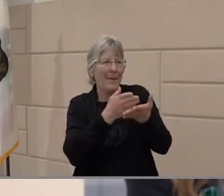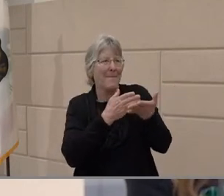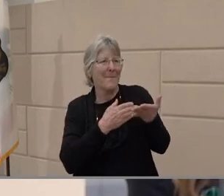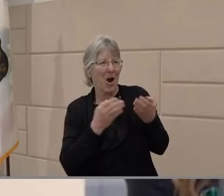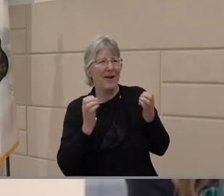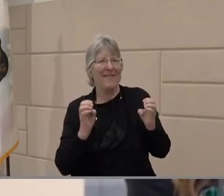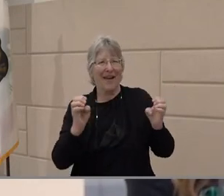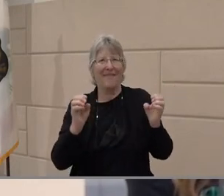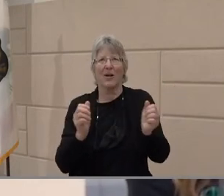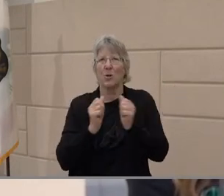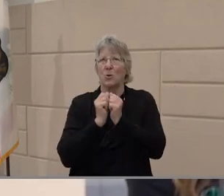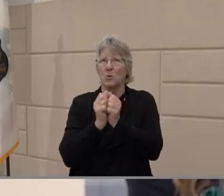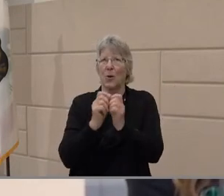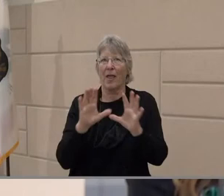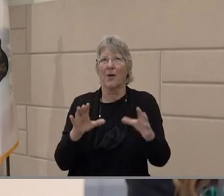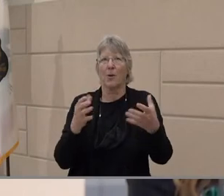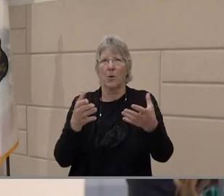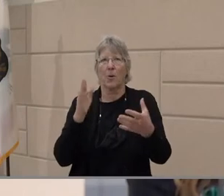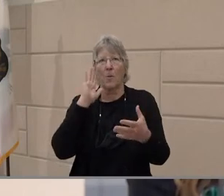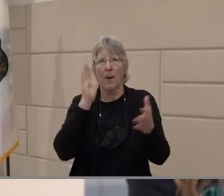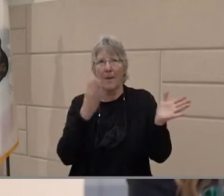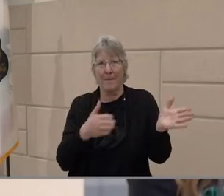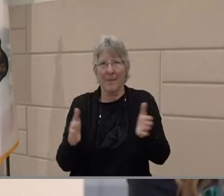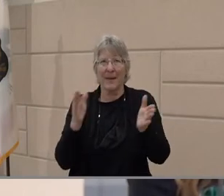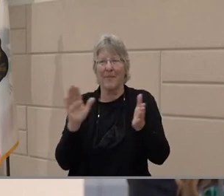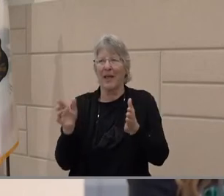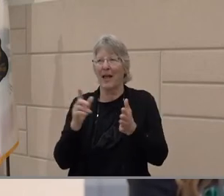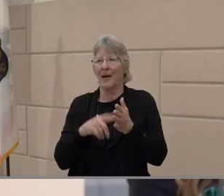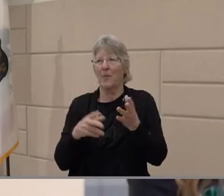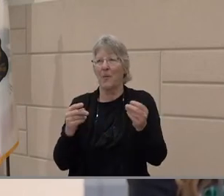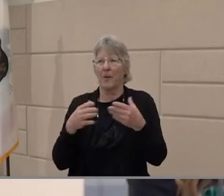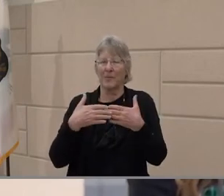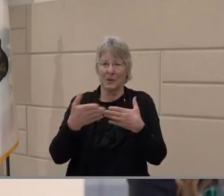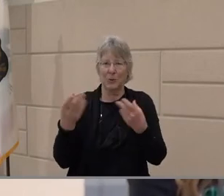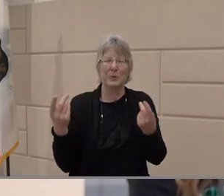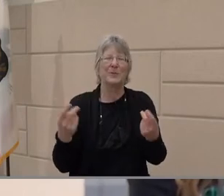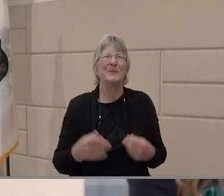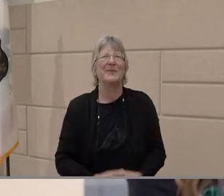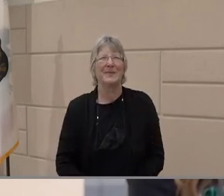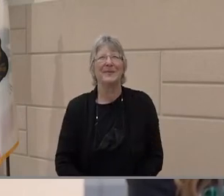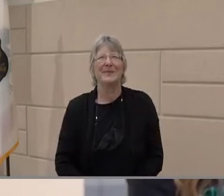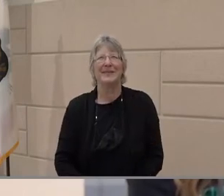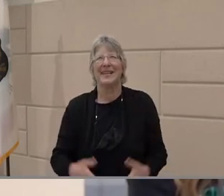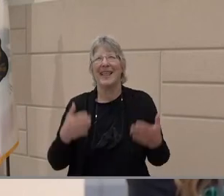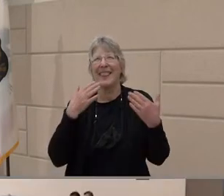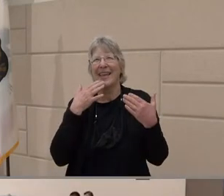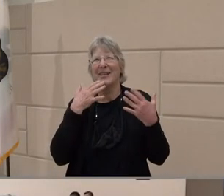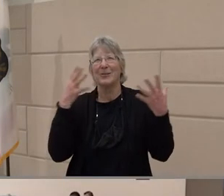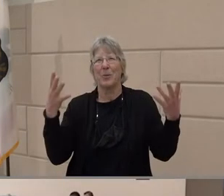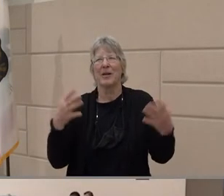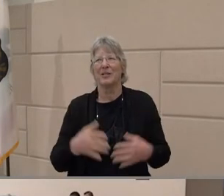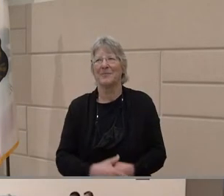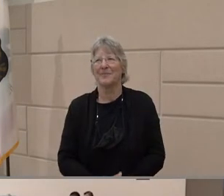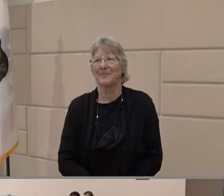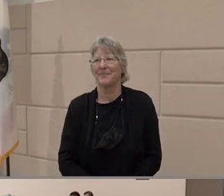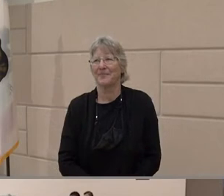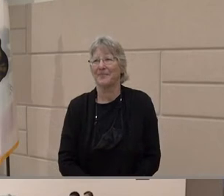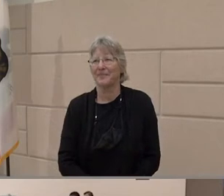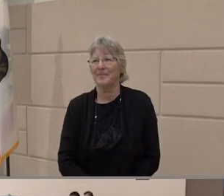พื่อยกมาอนาคตสำหรับอนาคตต่อมกติดสมองคนจรา